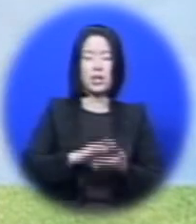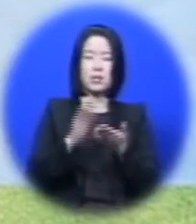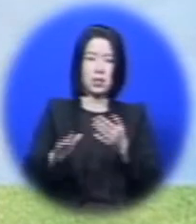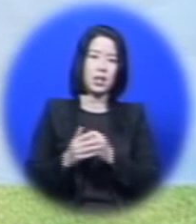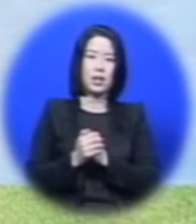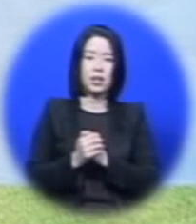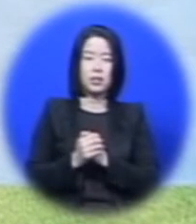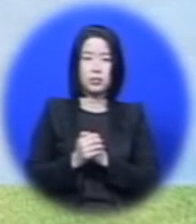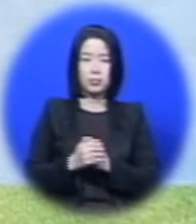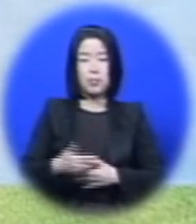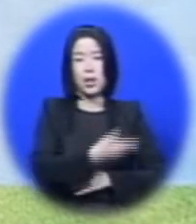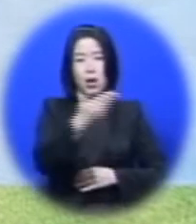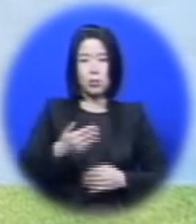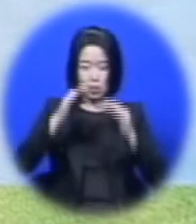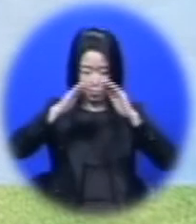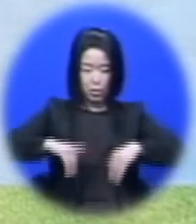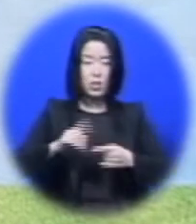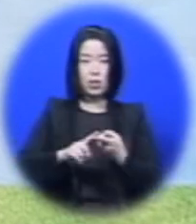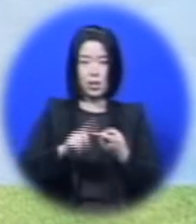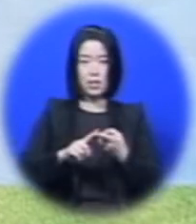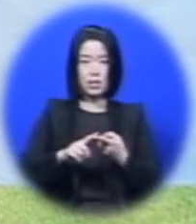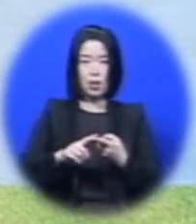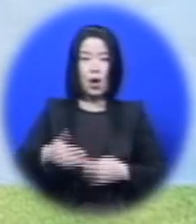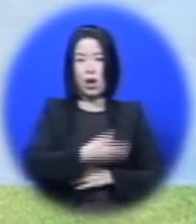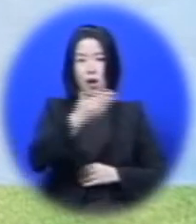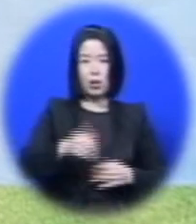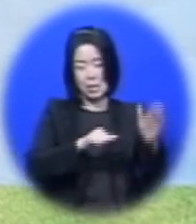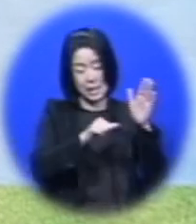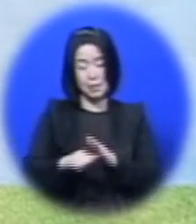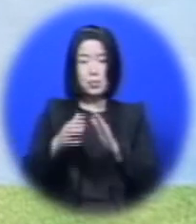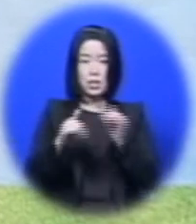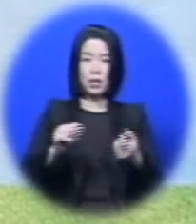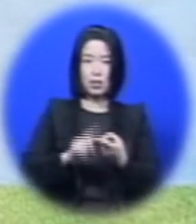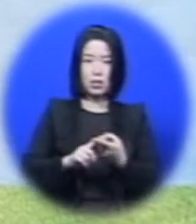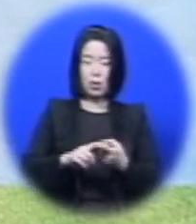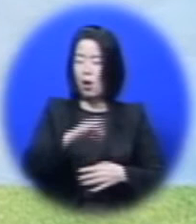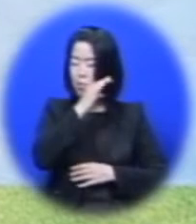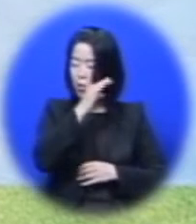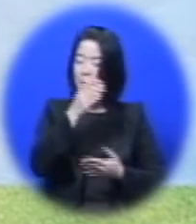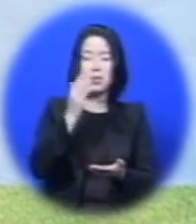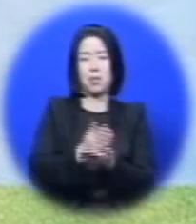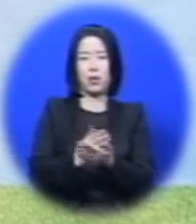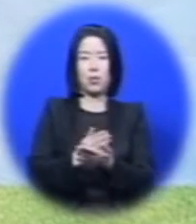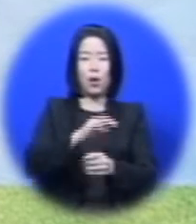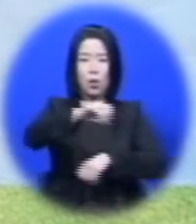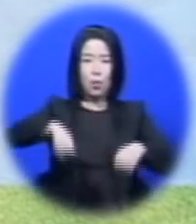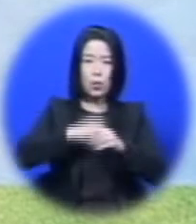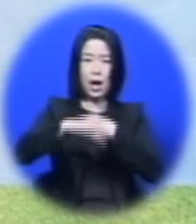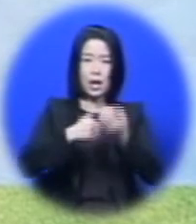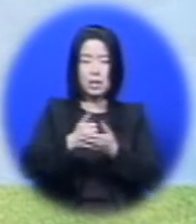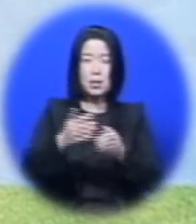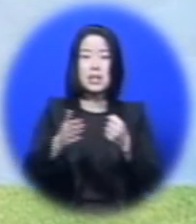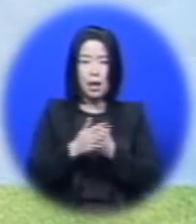네. 여러분이 무너진 것에 대해서, 여러분이 실패자라는 것에 대해서 부끄러워하지 마십니다. 오히려 하나님은